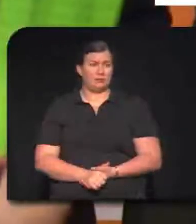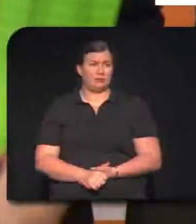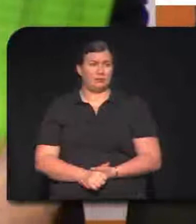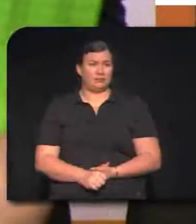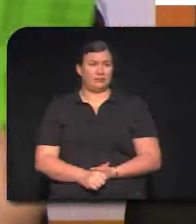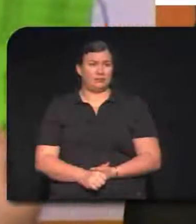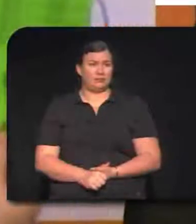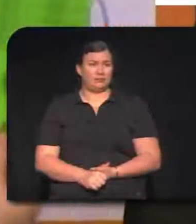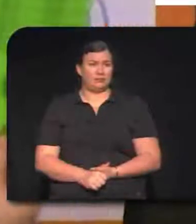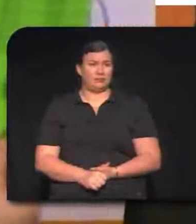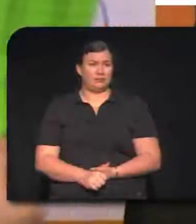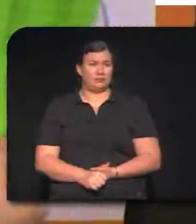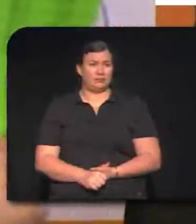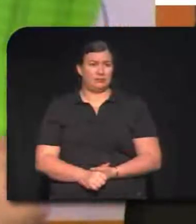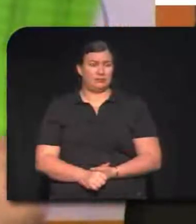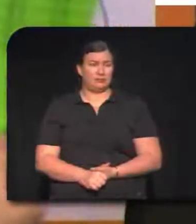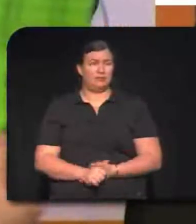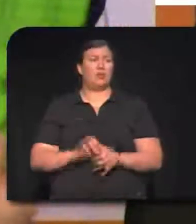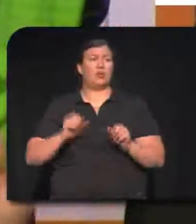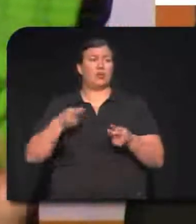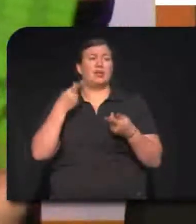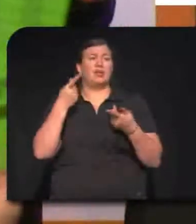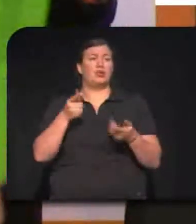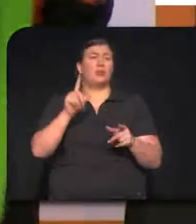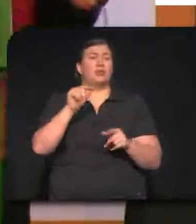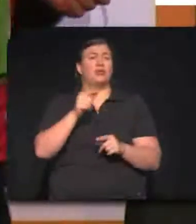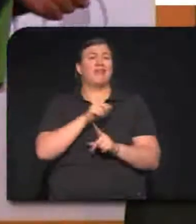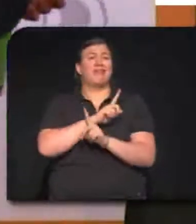okay das ist ein Nein